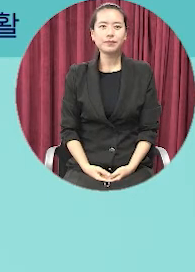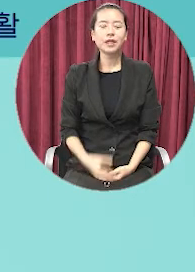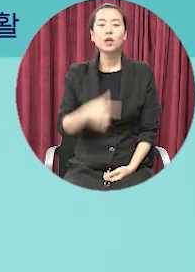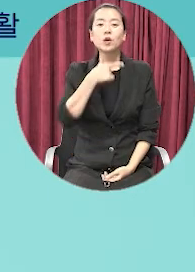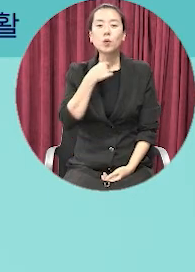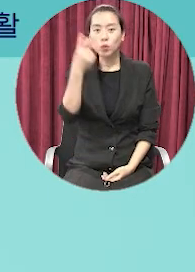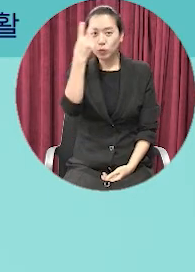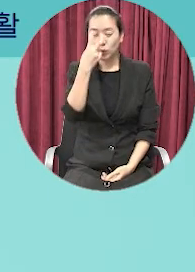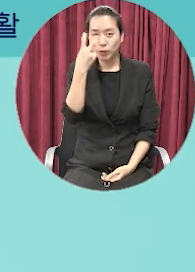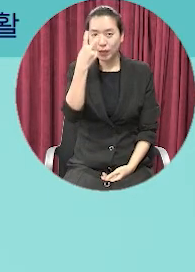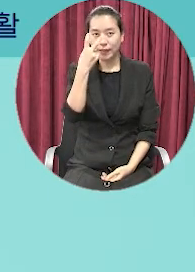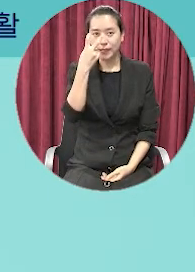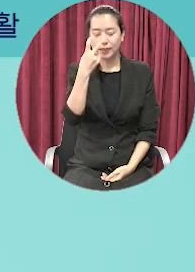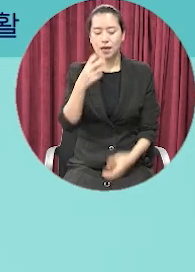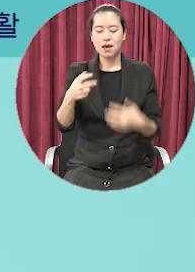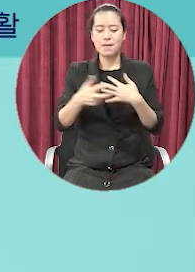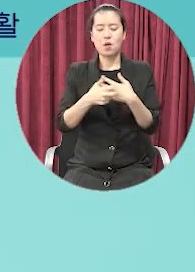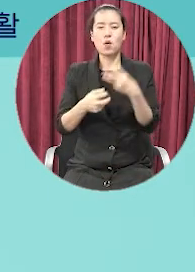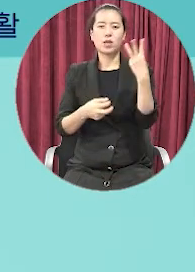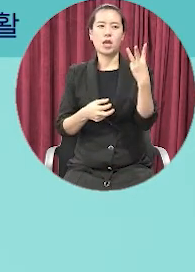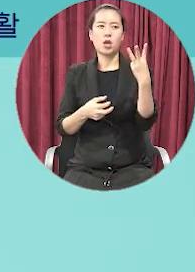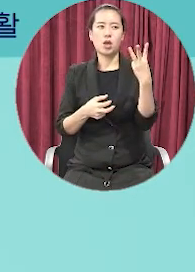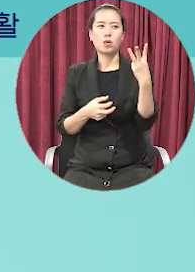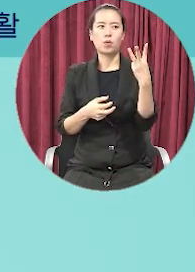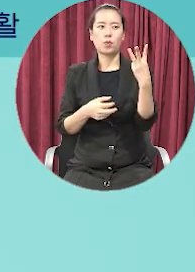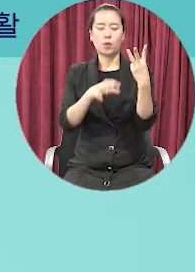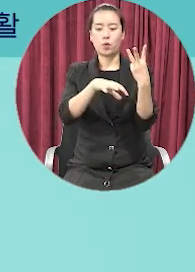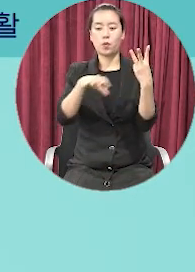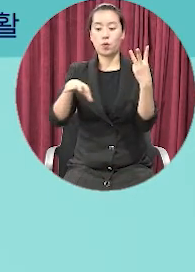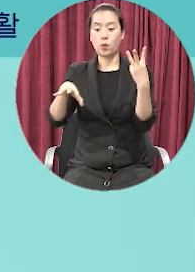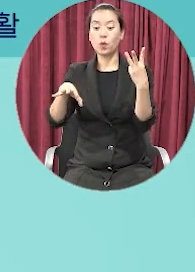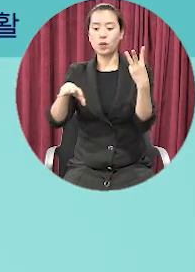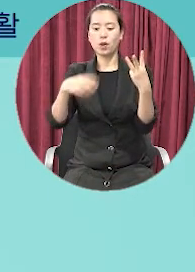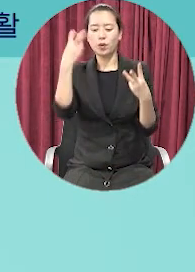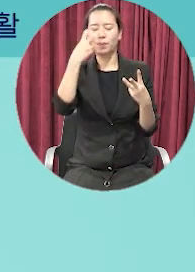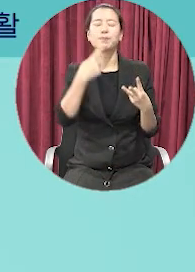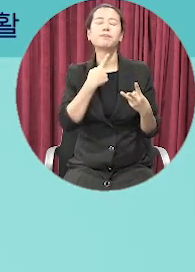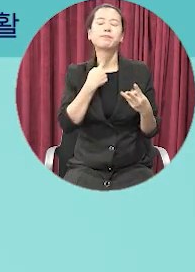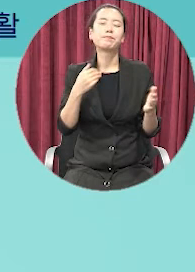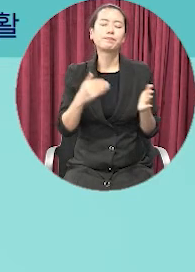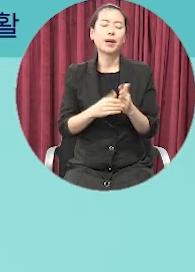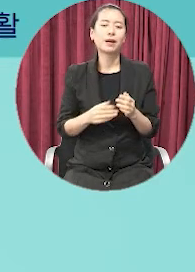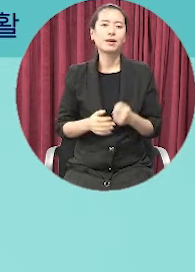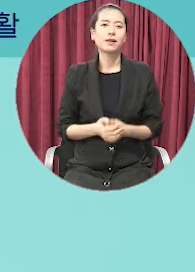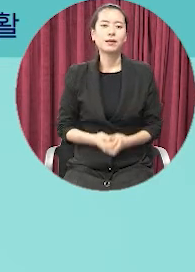조사는 3개 병원에서 크로스 섹셔널 서베이로 진행을 했고요.